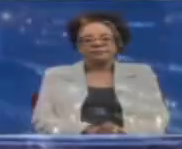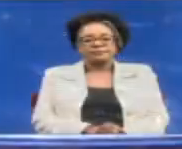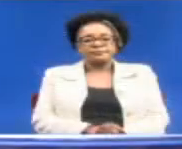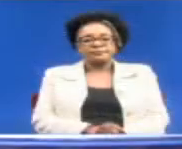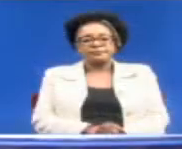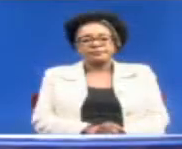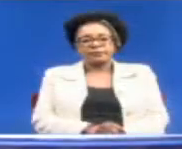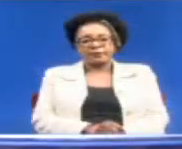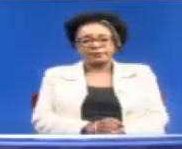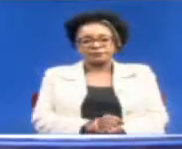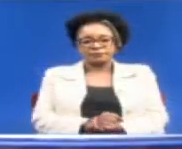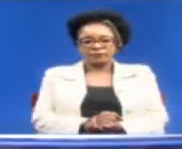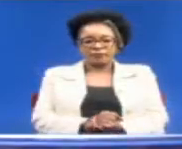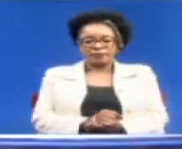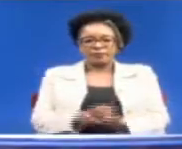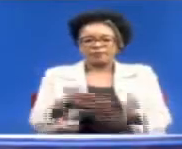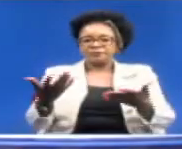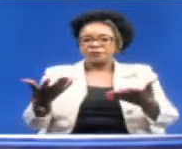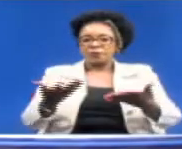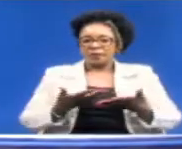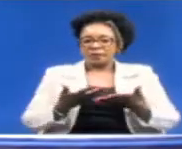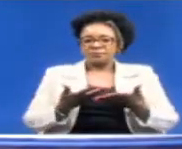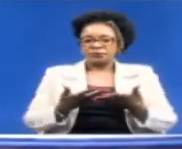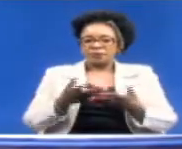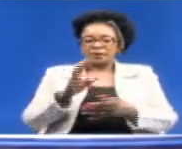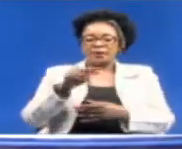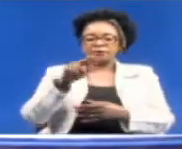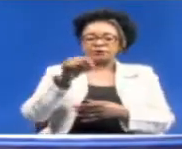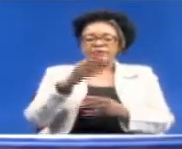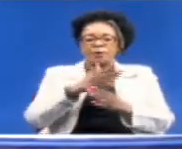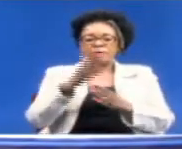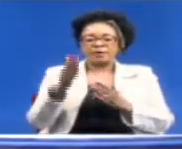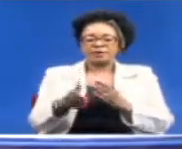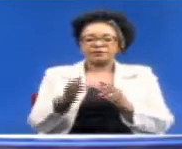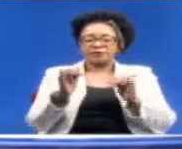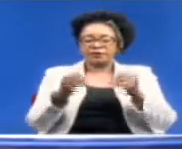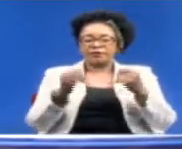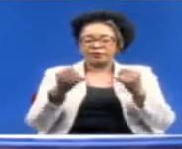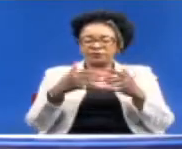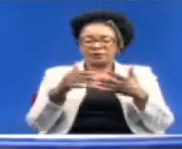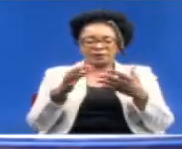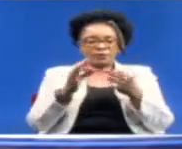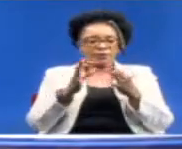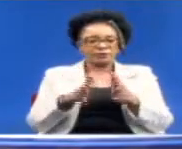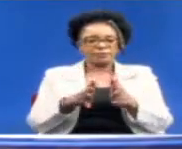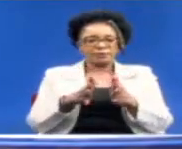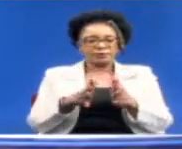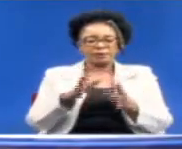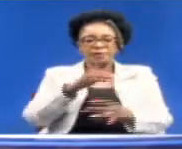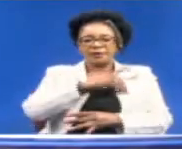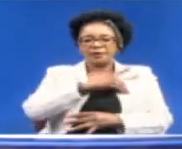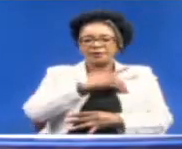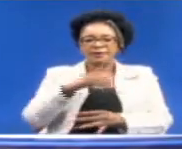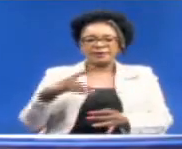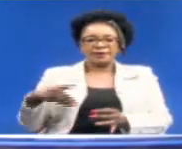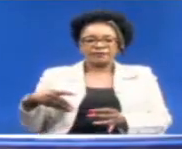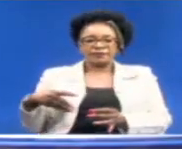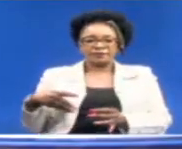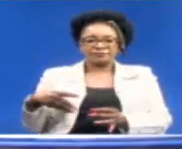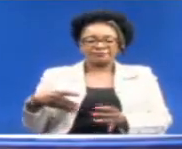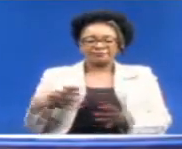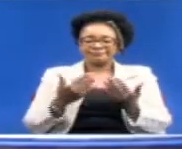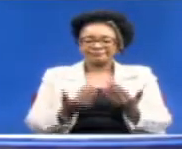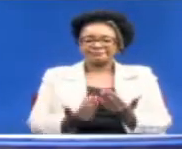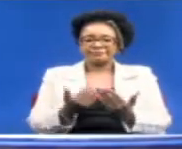Naam, karibu mtazamaji kwenye taarifa kamili za NTV Weekend. Mfasiri wa lugha ishara ni David agondoa. Na mtazamaji, takriban